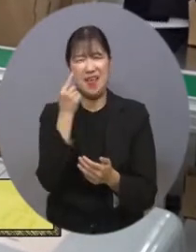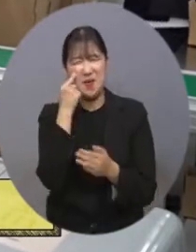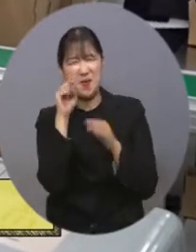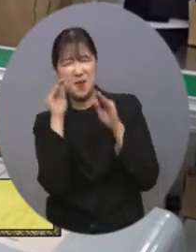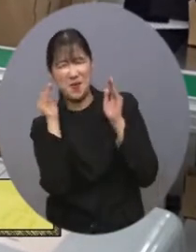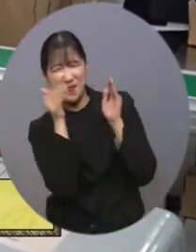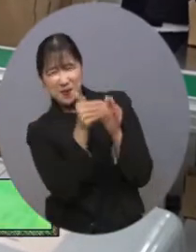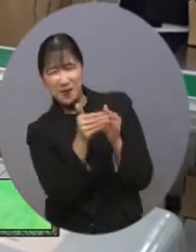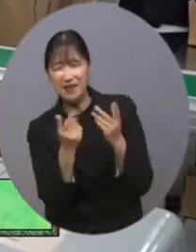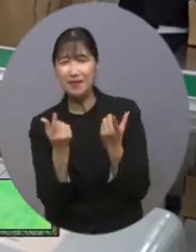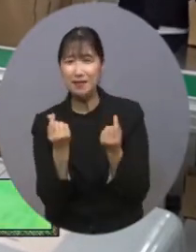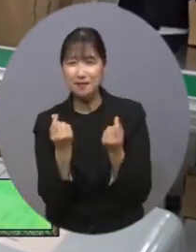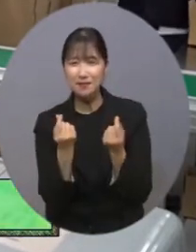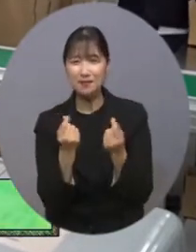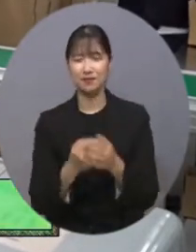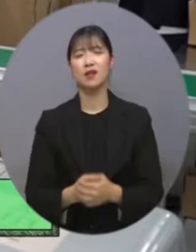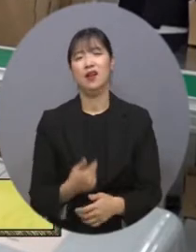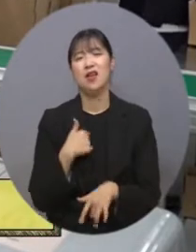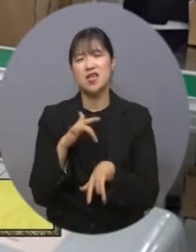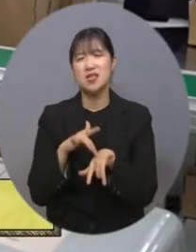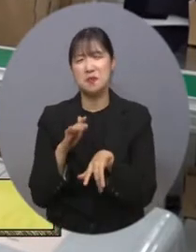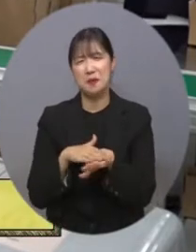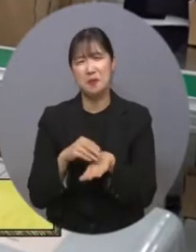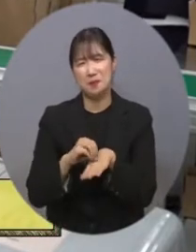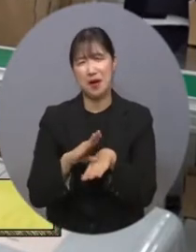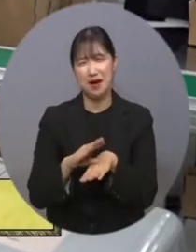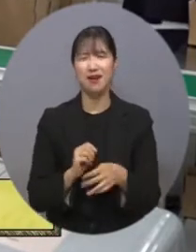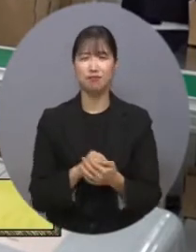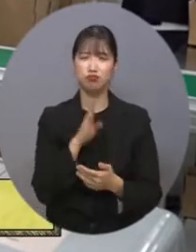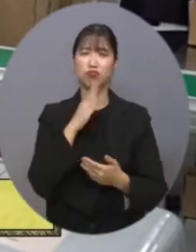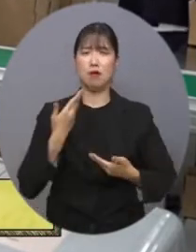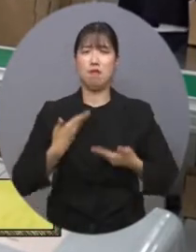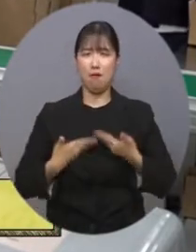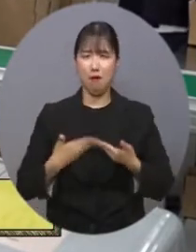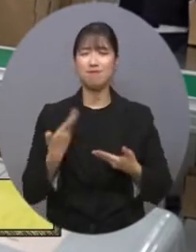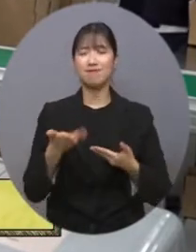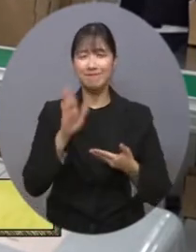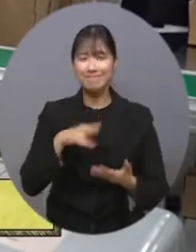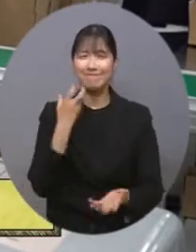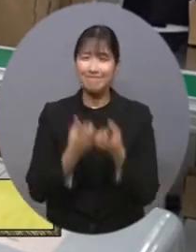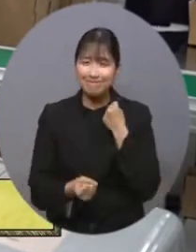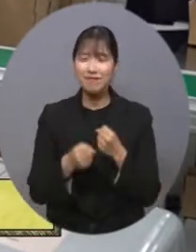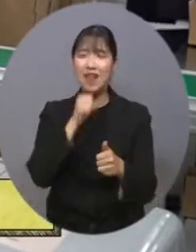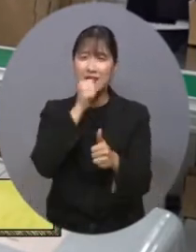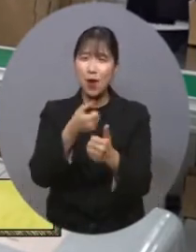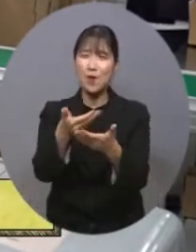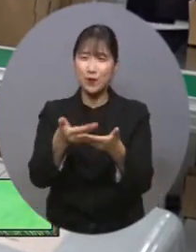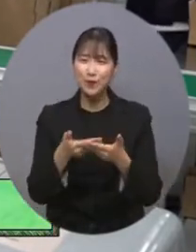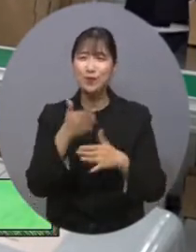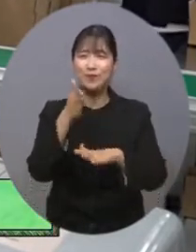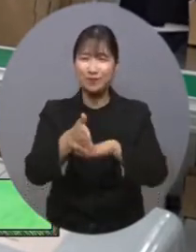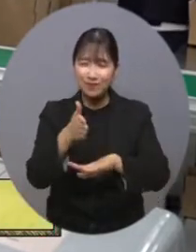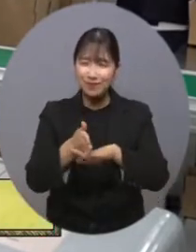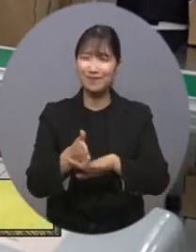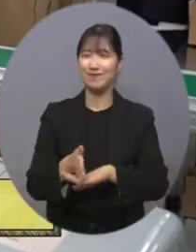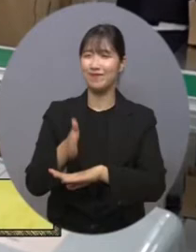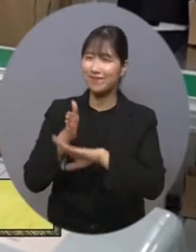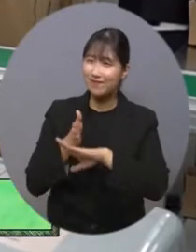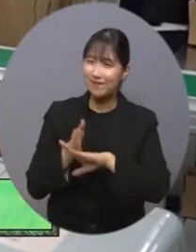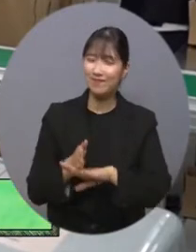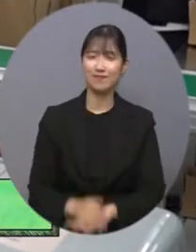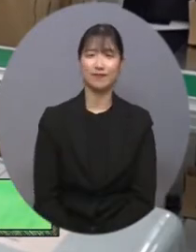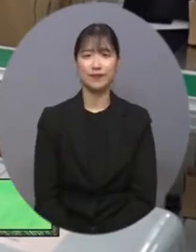택배를 해줘야 돼가지고. 아니 버릇이 네 이렇게 바쁘신데 이렇게 인터뷰에 응해주셔서 너무 감사드립니다. 아 네네.